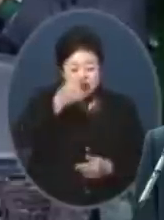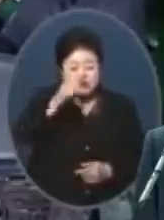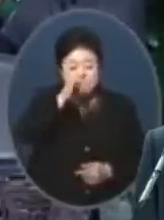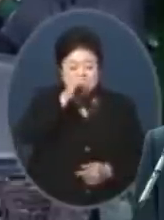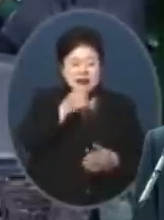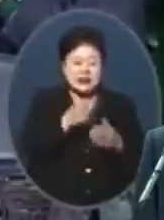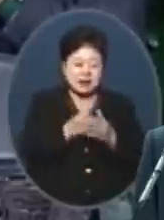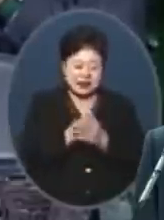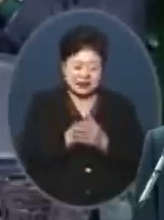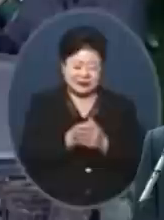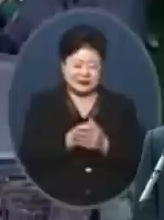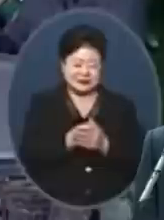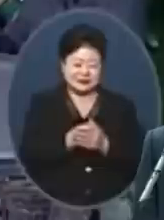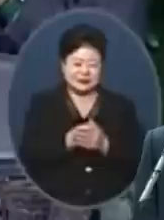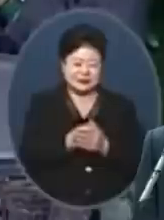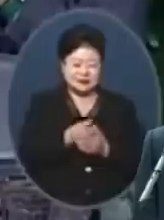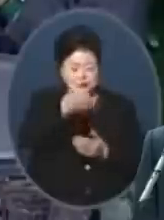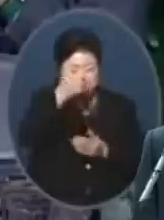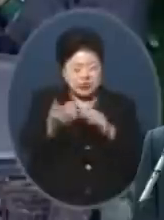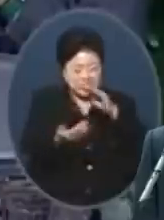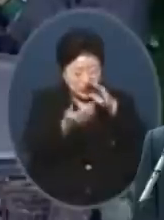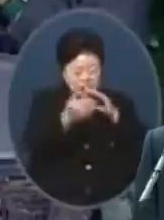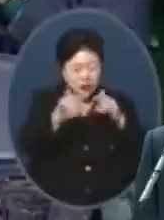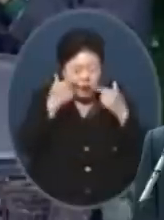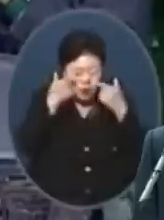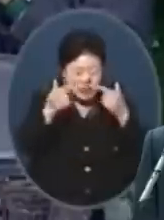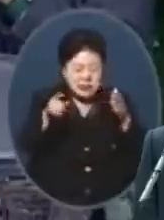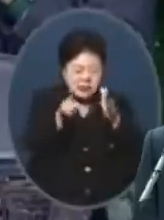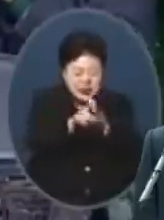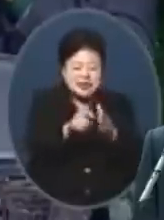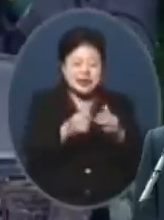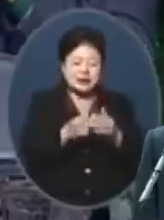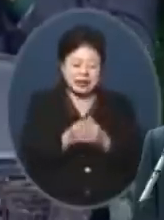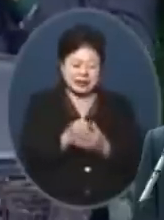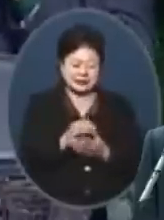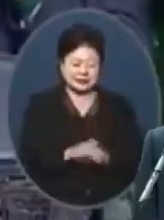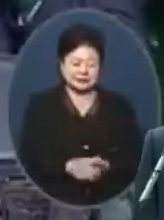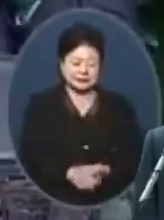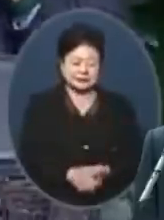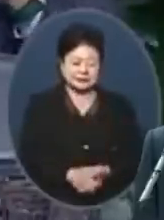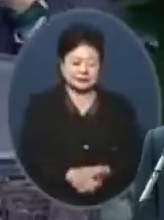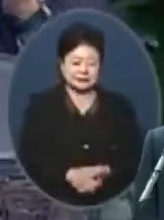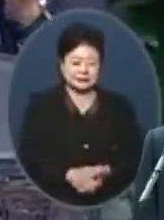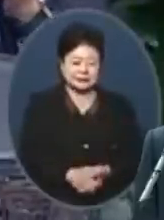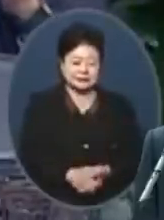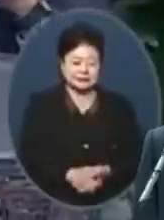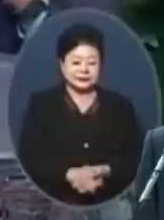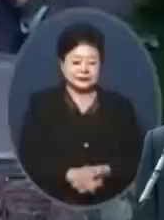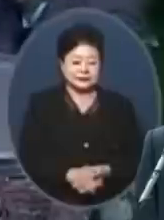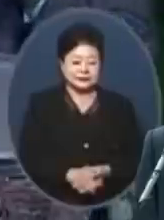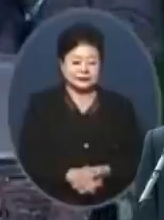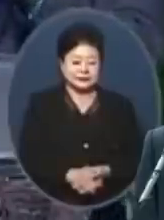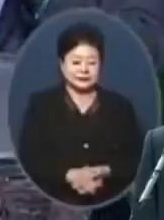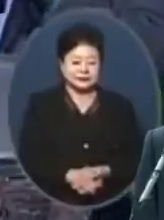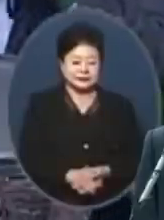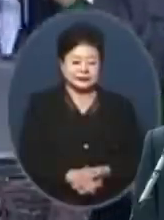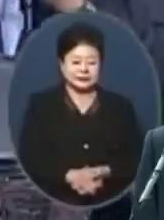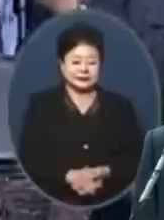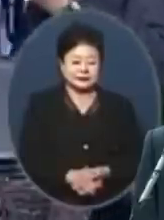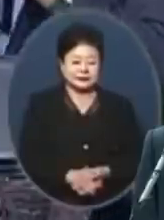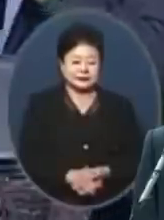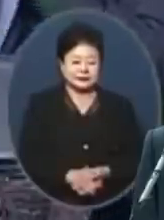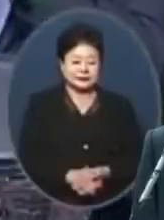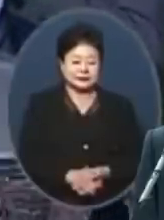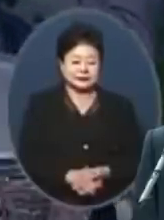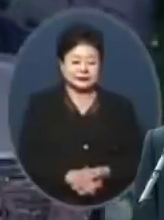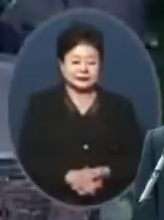있는 사람이다. 꿈이 이루어질 것을 확신하고 있었습니다. So for 13 years, he was